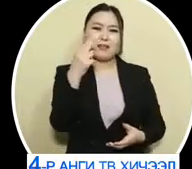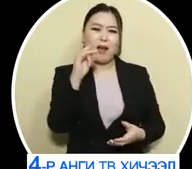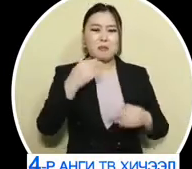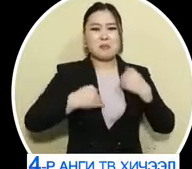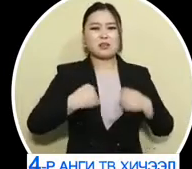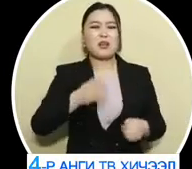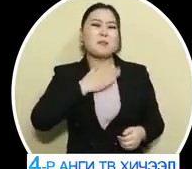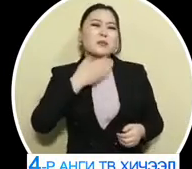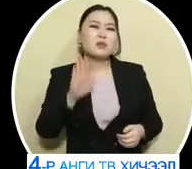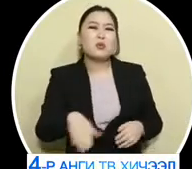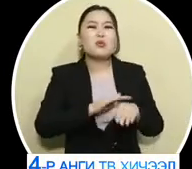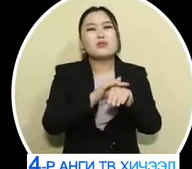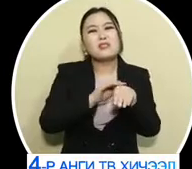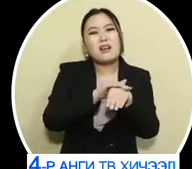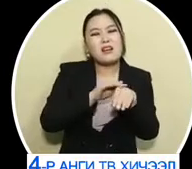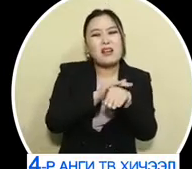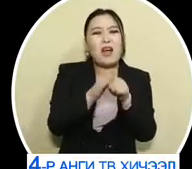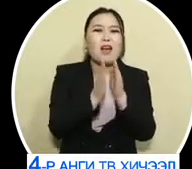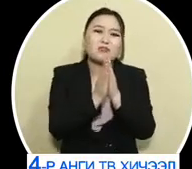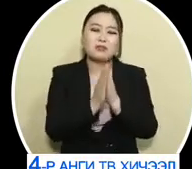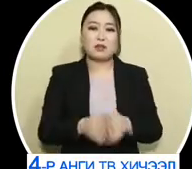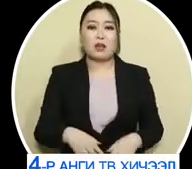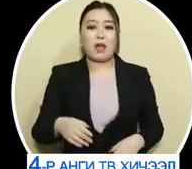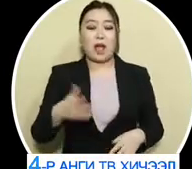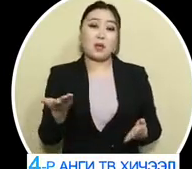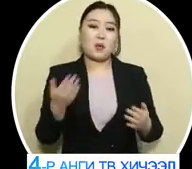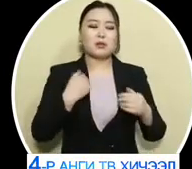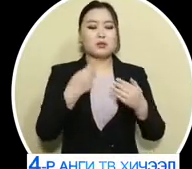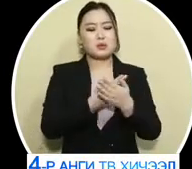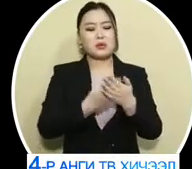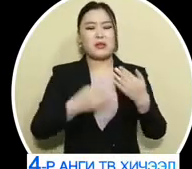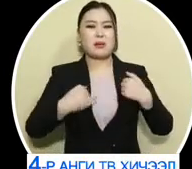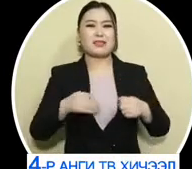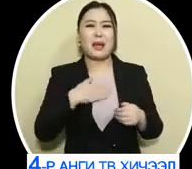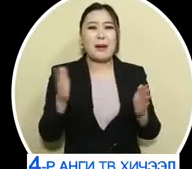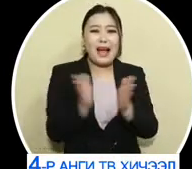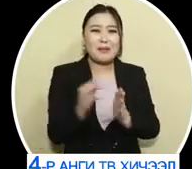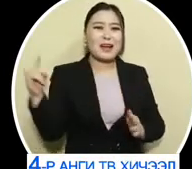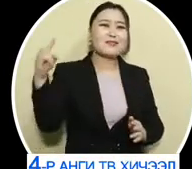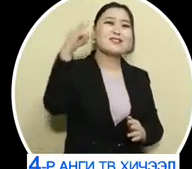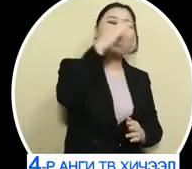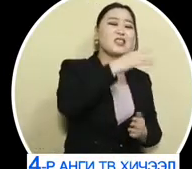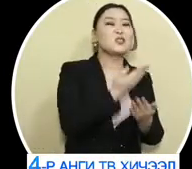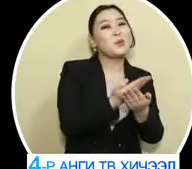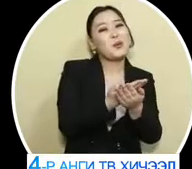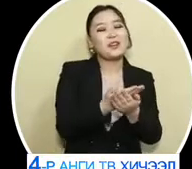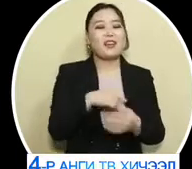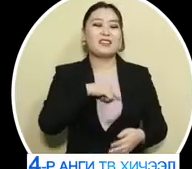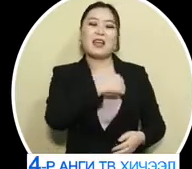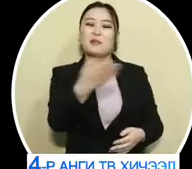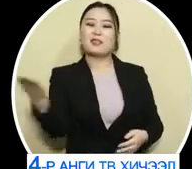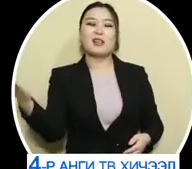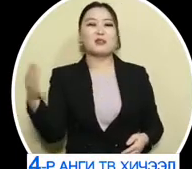өөчлөөрэй гэнэ. Айгуу зургийн багш аваад яваад гэж гуйна. Тэгэхээр би тэдний